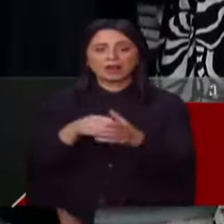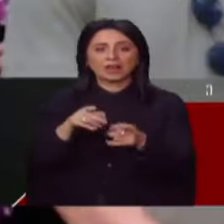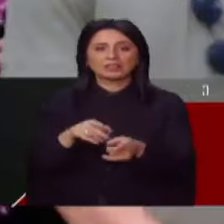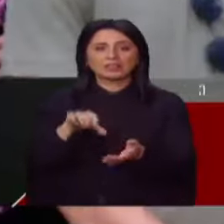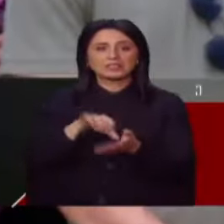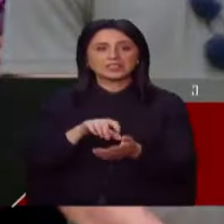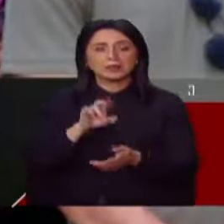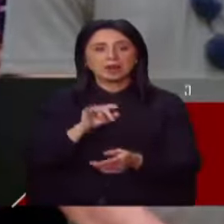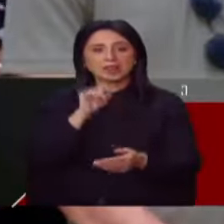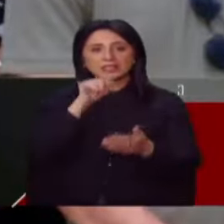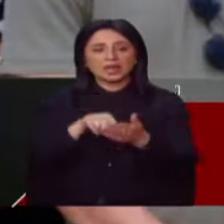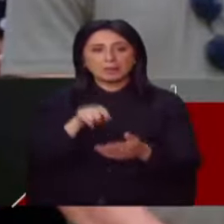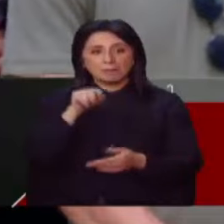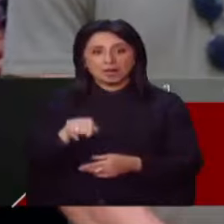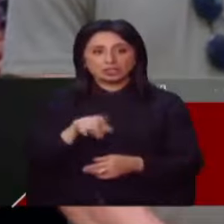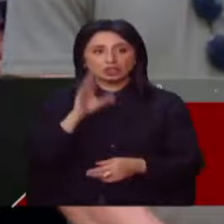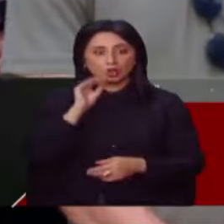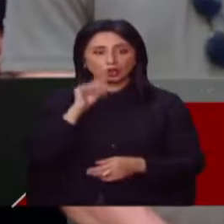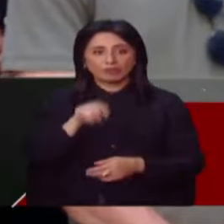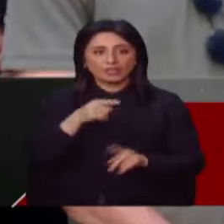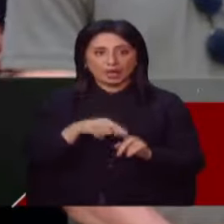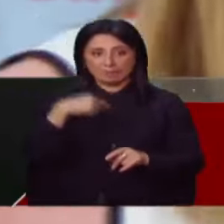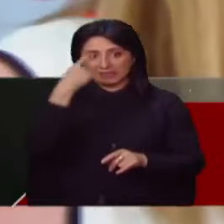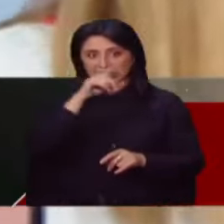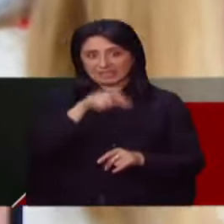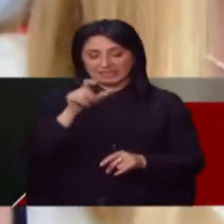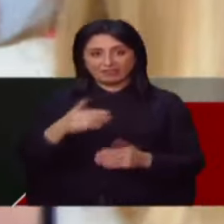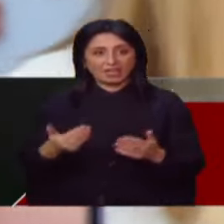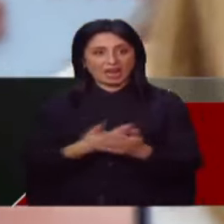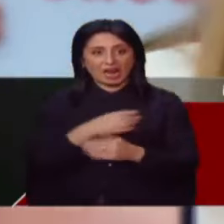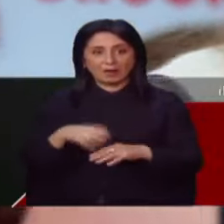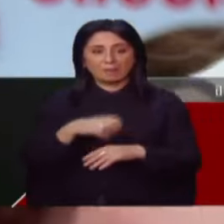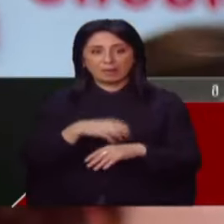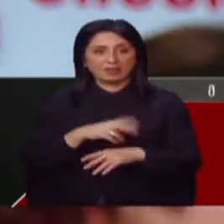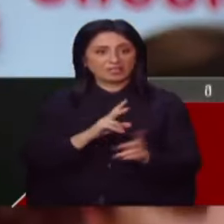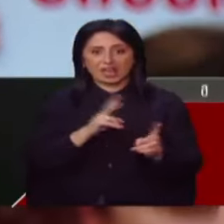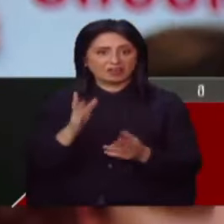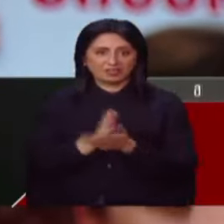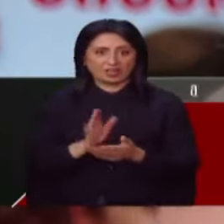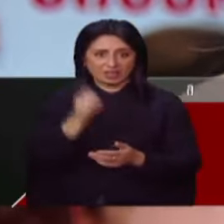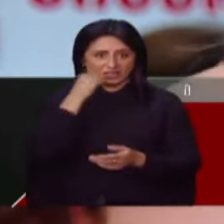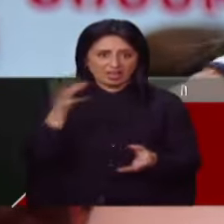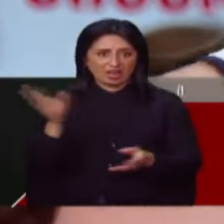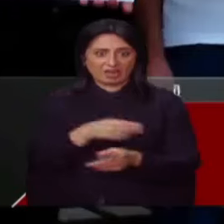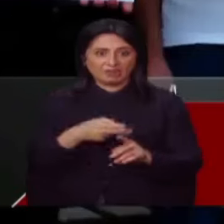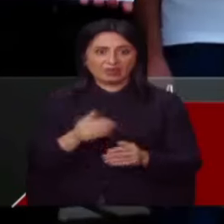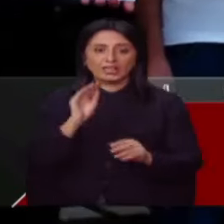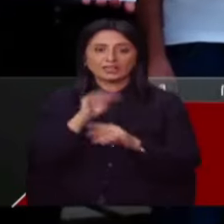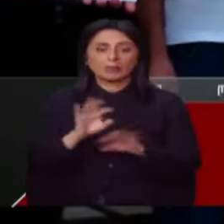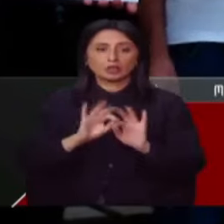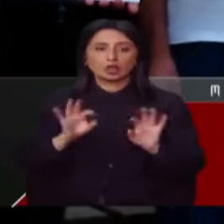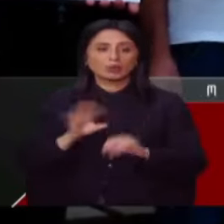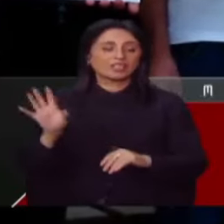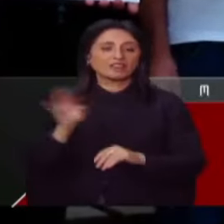გაერთიანებაში ყოფნა ლაშა ბაქრაძემ მაშინ, როდესაც ამ სახეებიდან ახალი პარტიაში არავინა დამატებითი კომენტარის